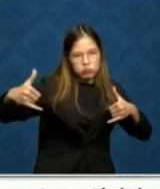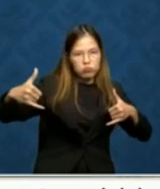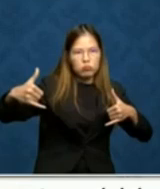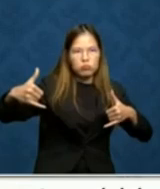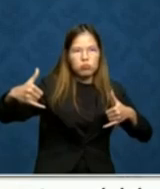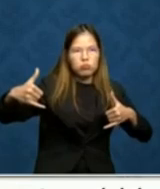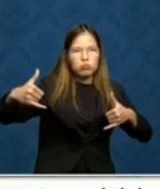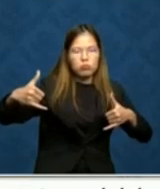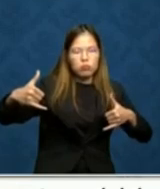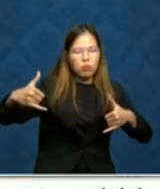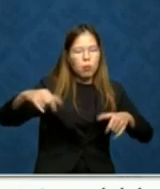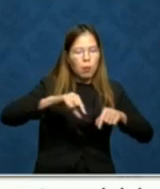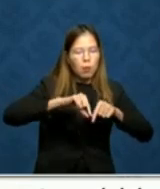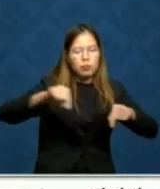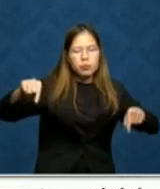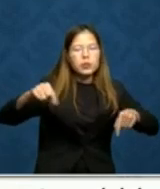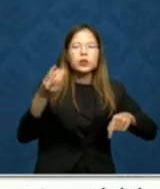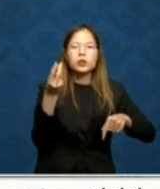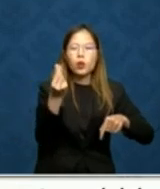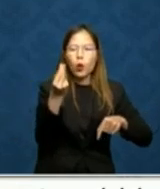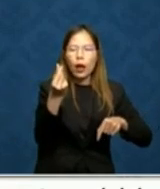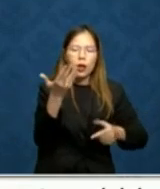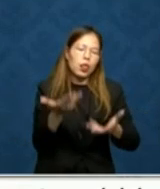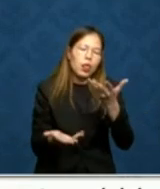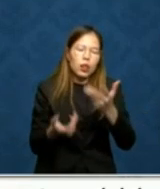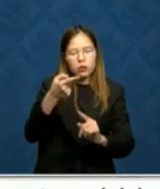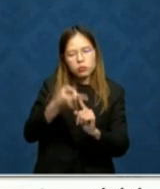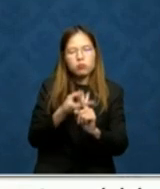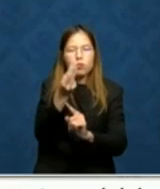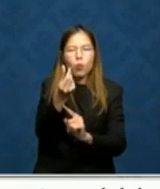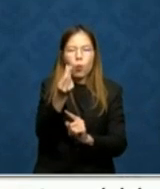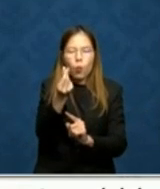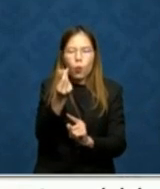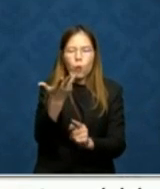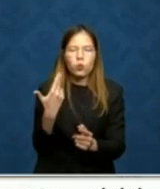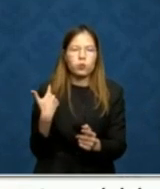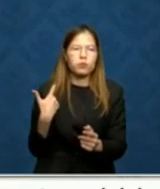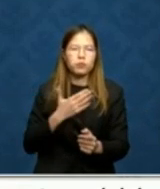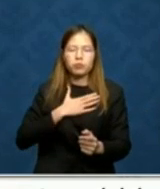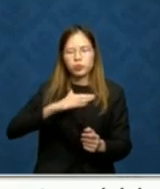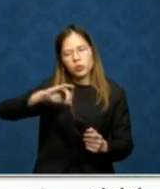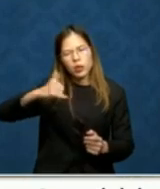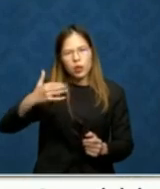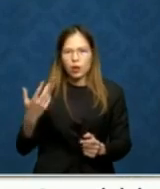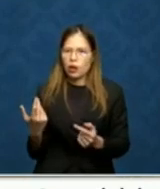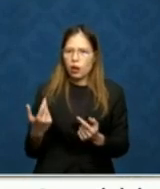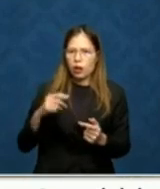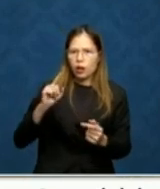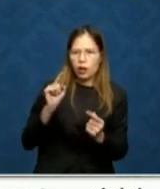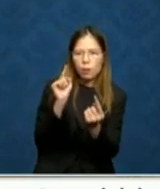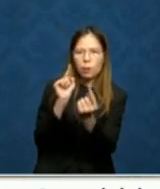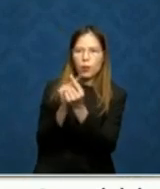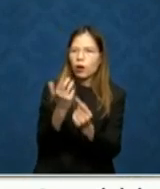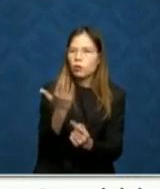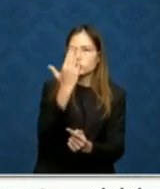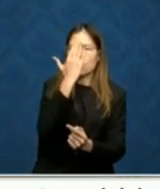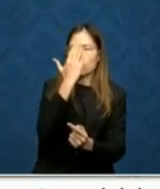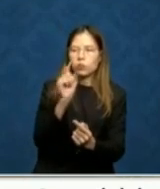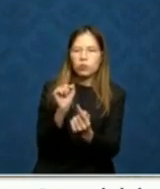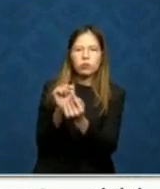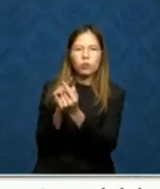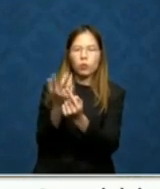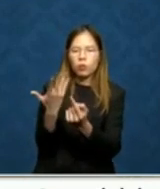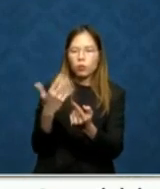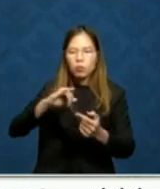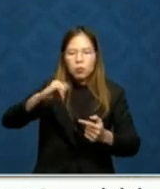ยะเท่าไหร่เป็นจำนวนเท่าไหร่เดือนนะคะแต่ในความเป็นจริงดิฉันอาจจะบังเอิญเจอสตอกเกอร์คนนั้นและดิฉันอาจจะ